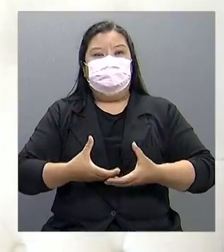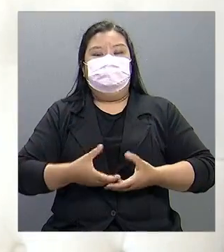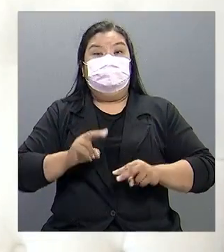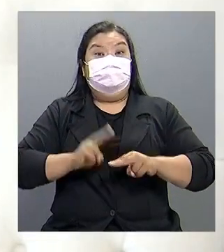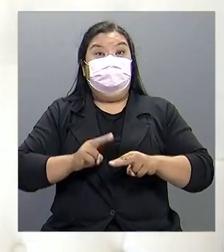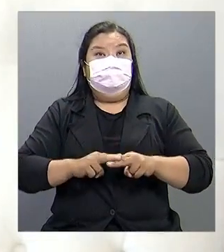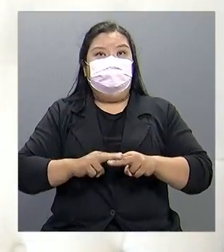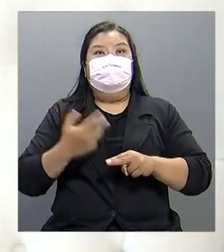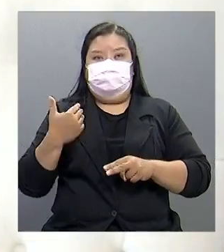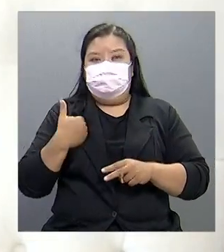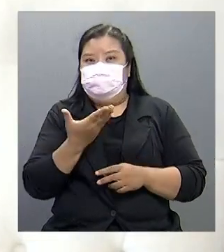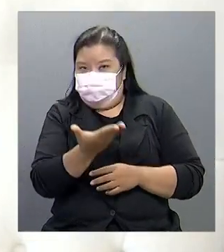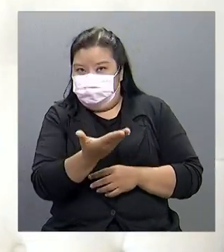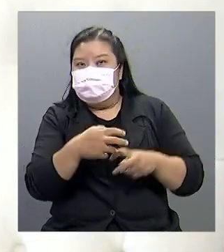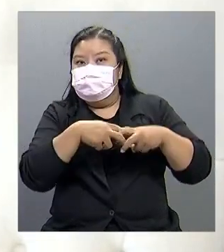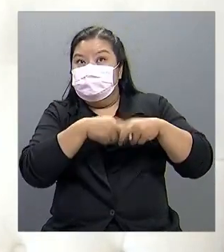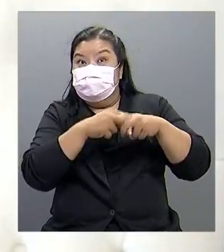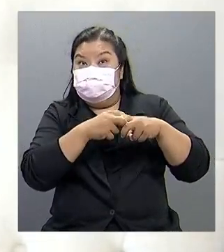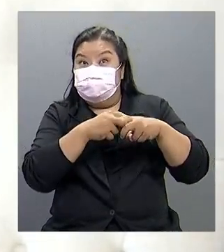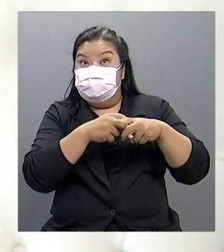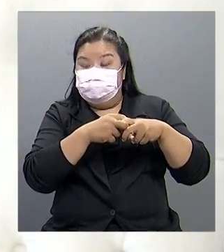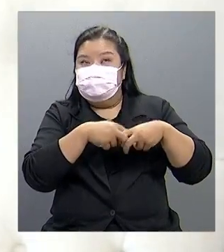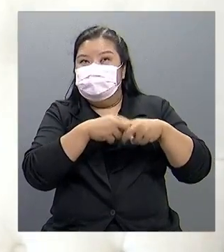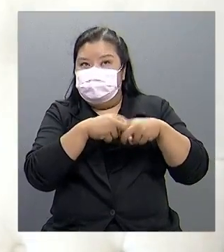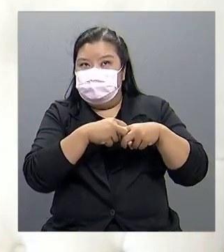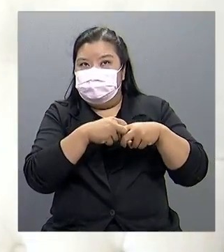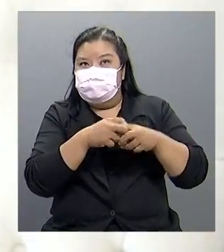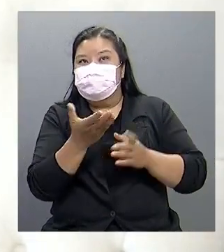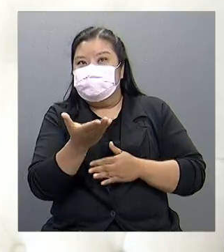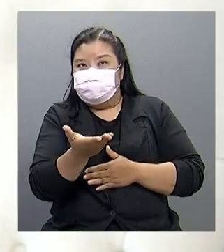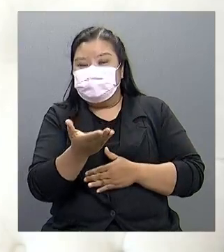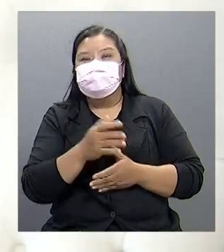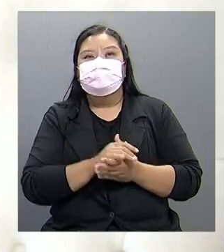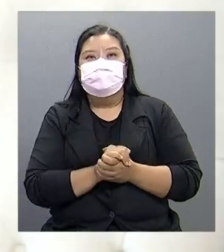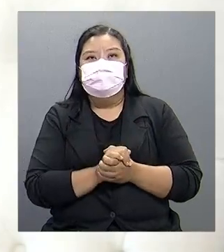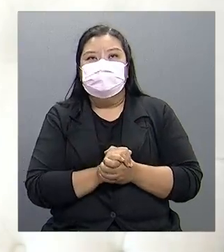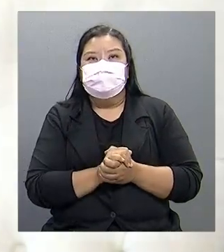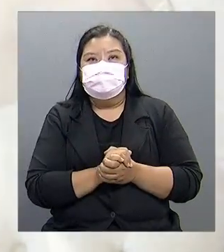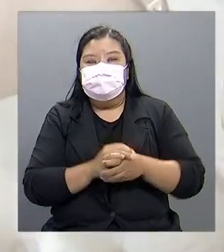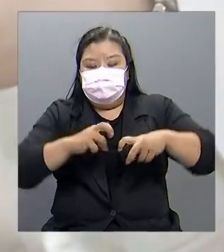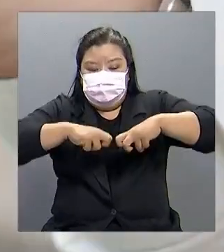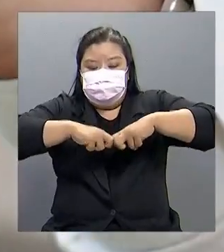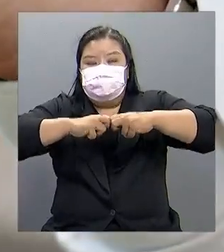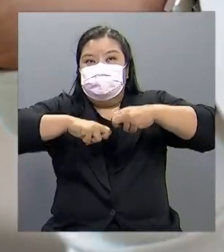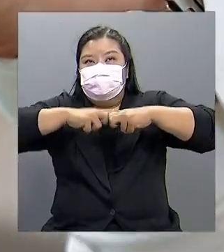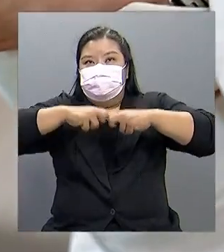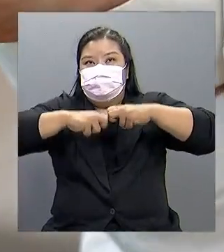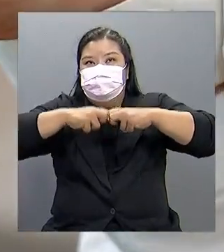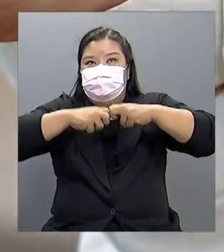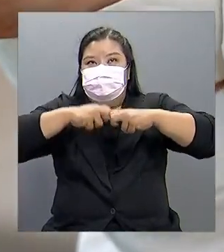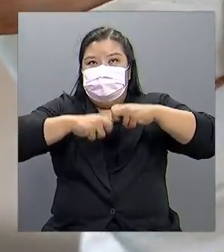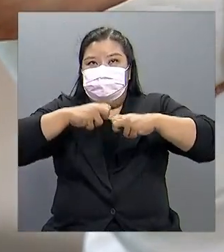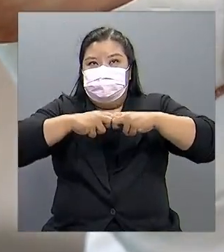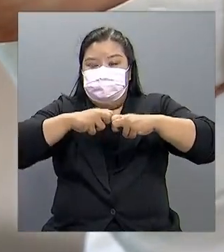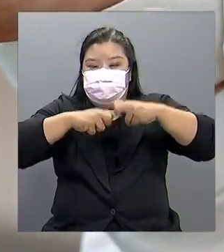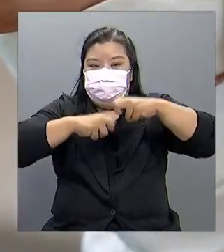มันจะมีการไปถูตรงบริเวณนี้ตรงบริเวณเนี่ยนะฮะดูนะฮะตรงนี้นะม ัน จะไปถูตรงบริเวณนี้แล้วพอมีการบิดไปบิดมา